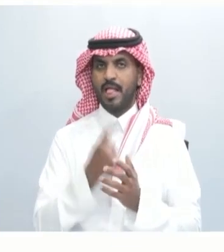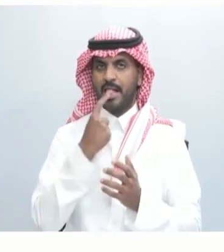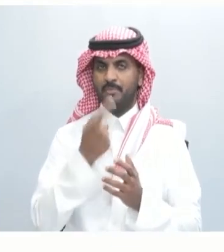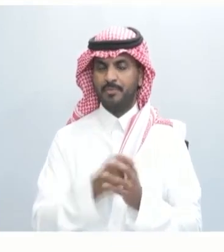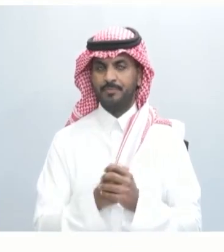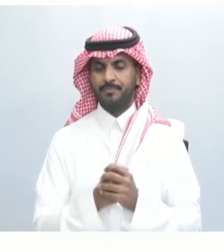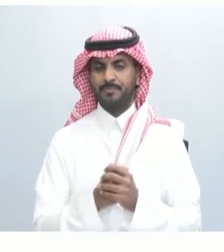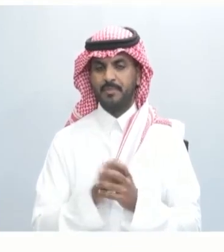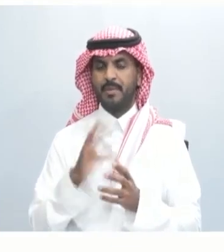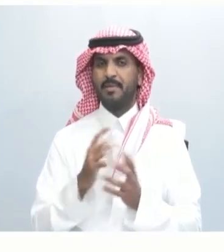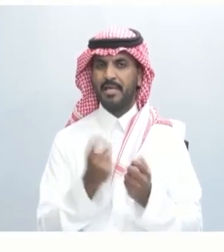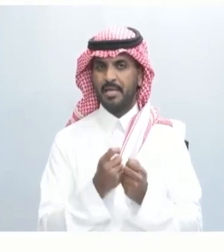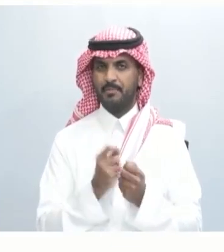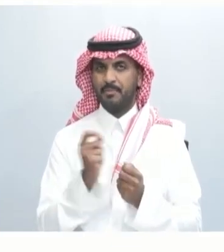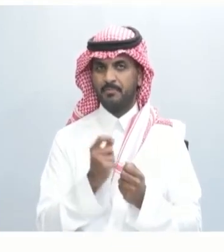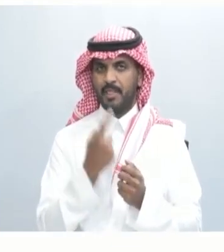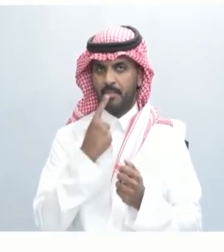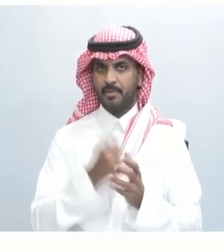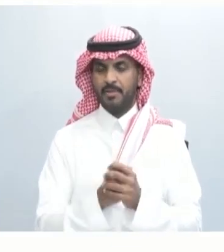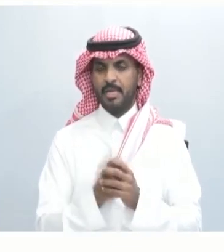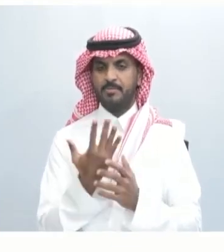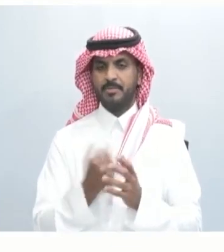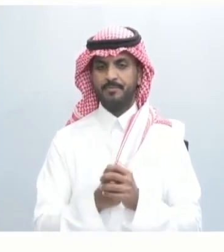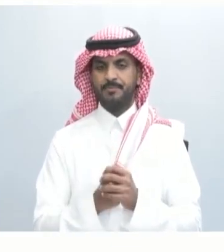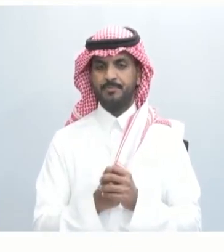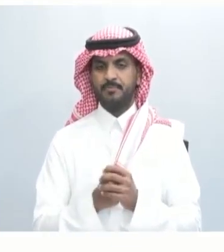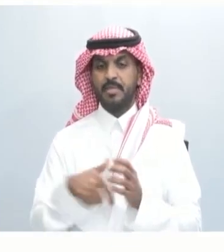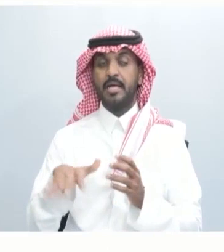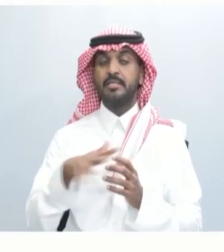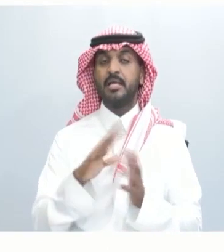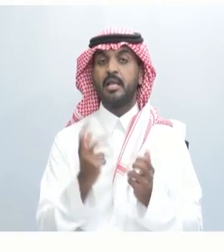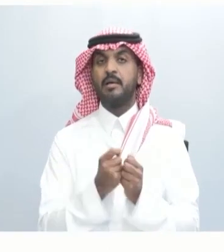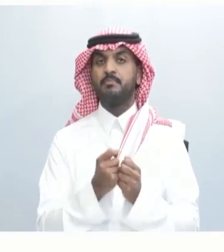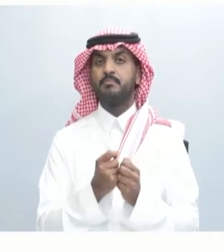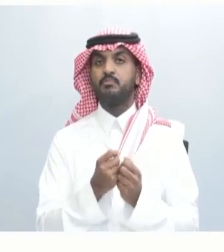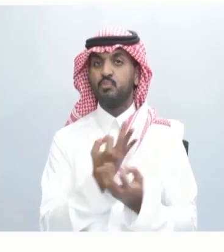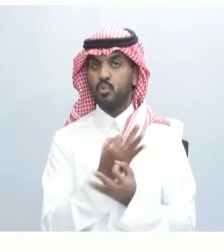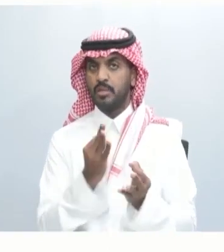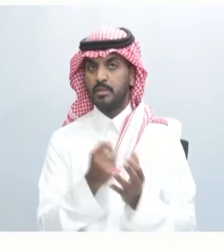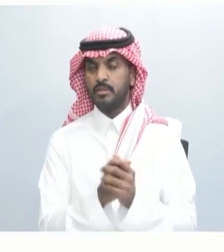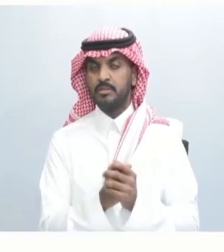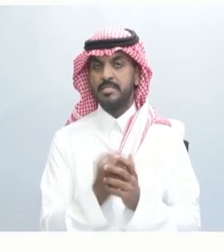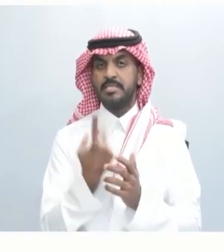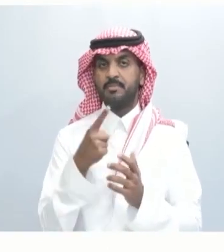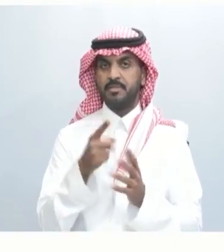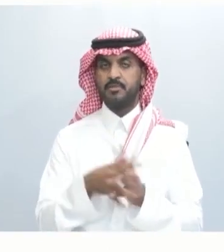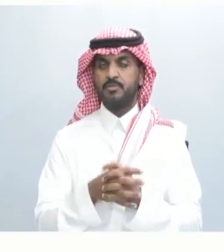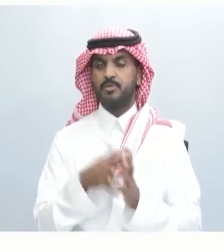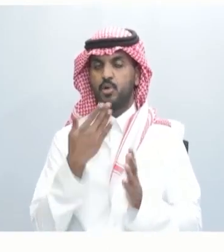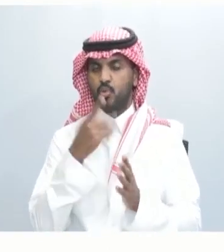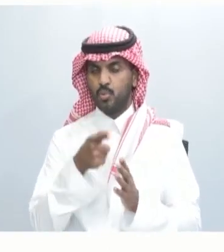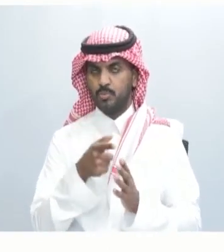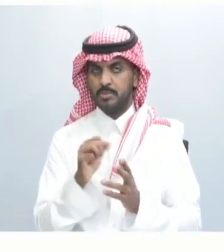نقول كم عدد اقلام الحمراء خمسه من عدد الاقلام الكلي كم 17 اذا نقول